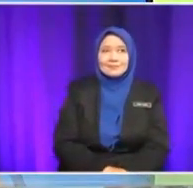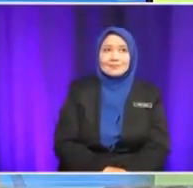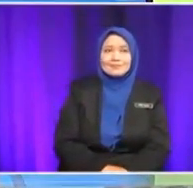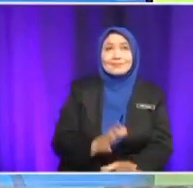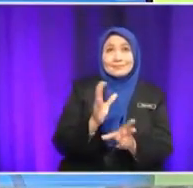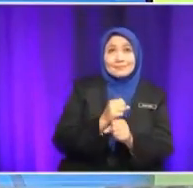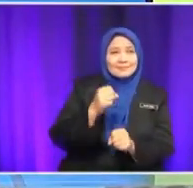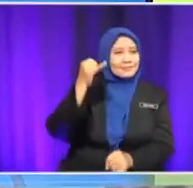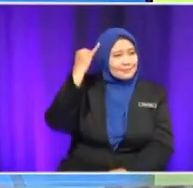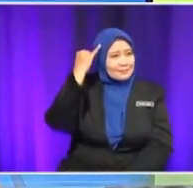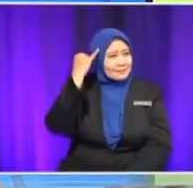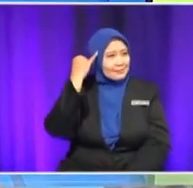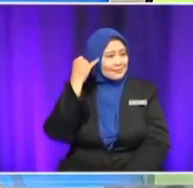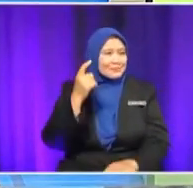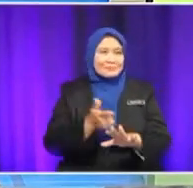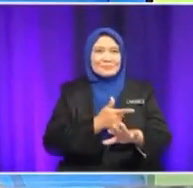apa ini